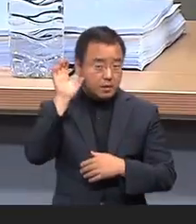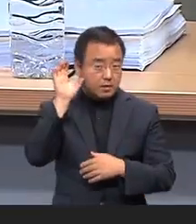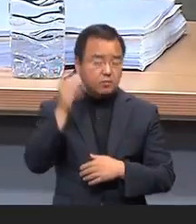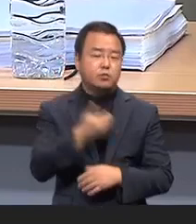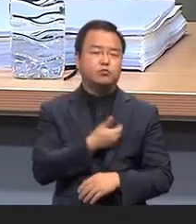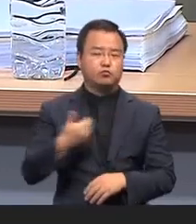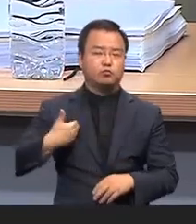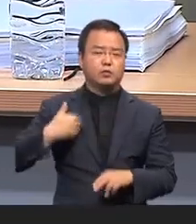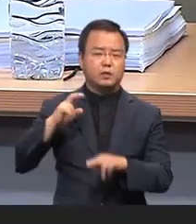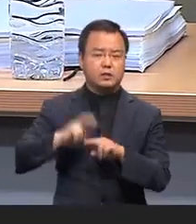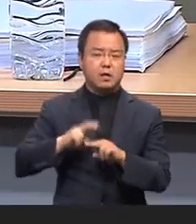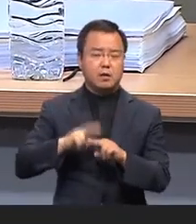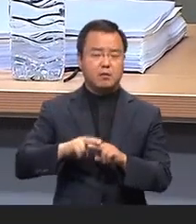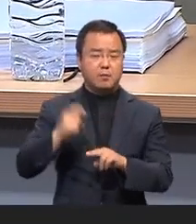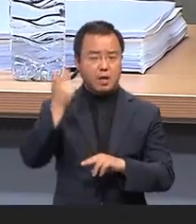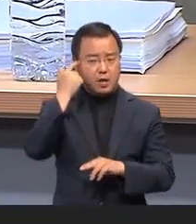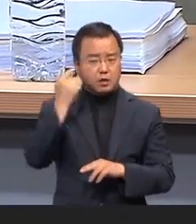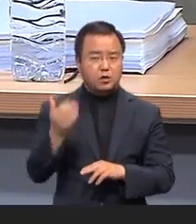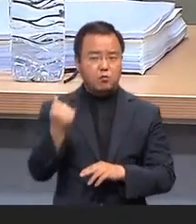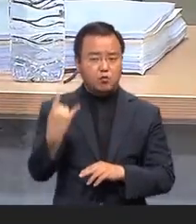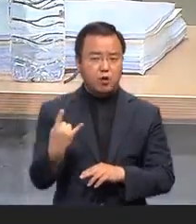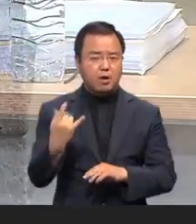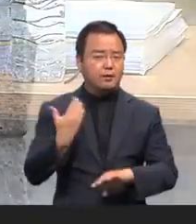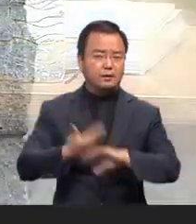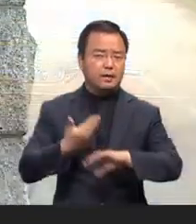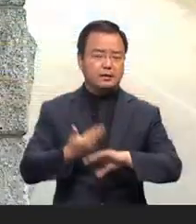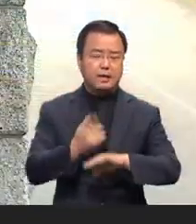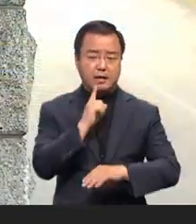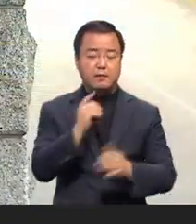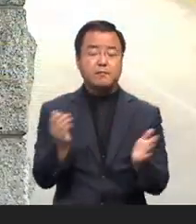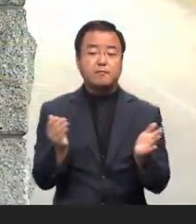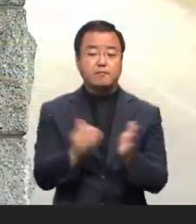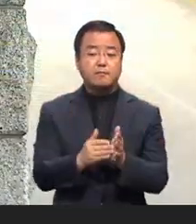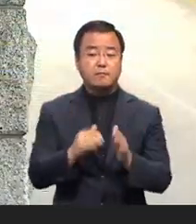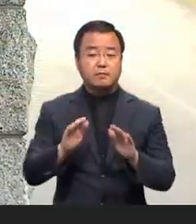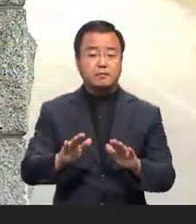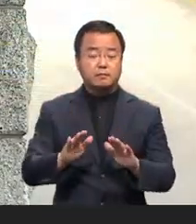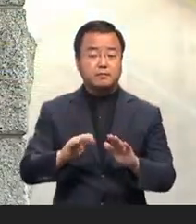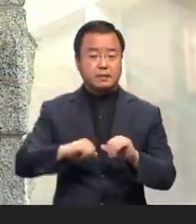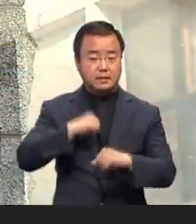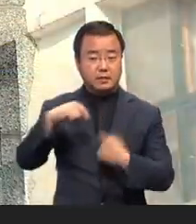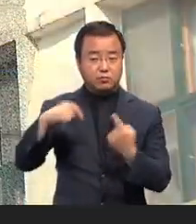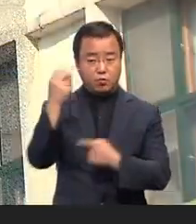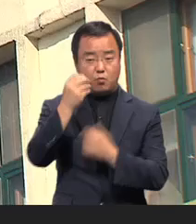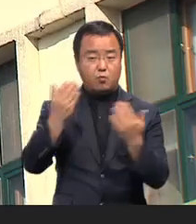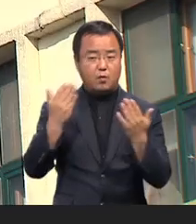절차라며 청문회와는 다르다는 답변을 내놨습니다. 서울 지역 자사고 청문은